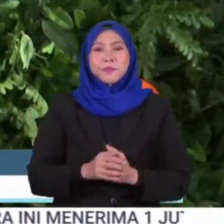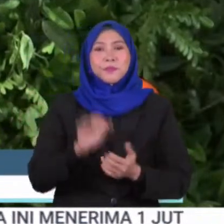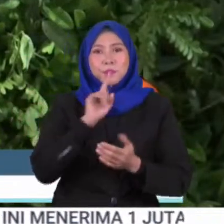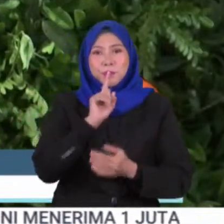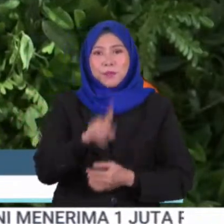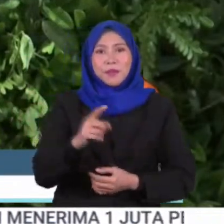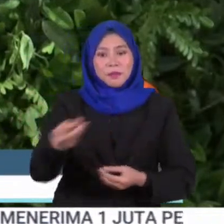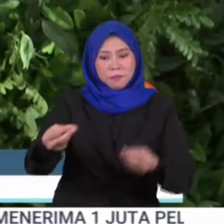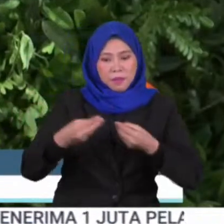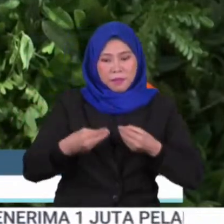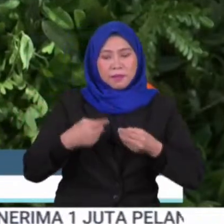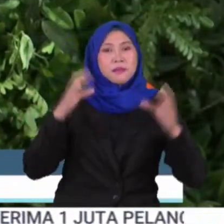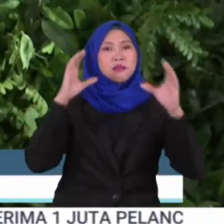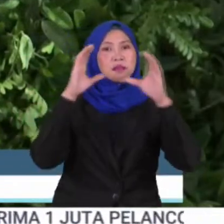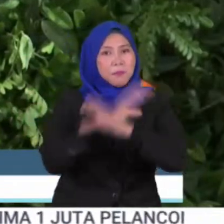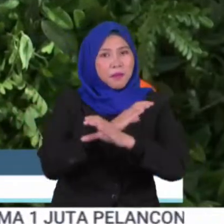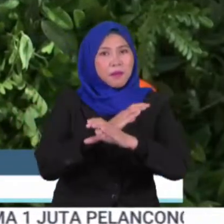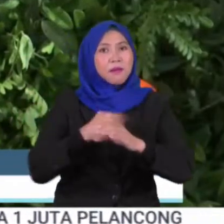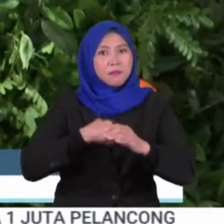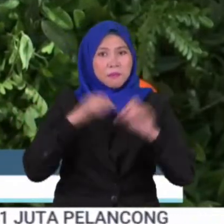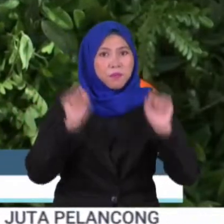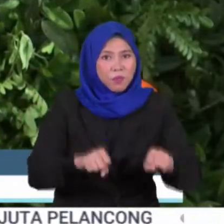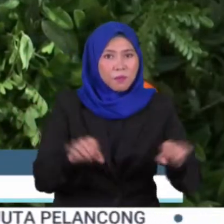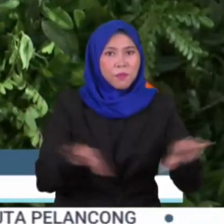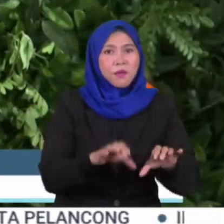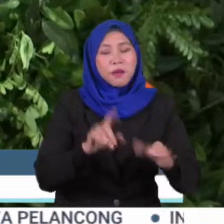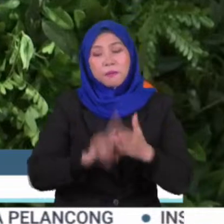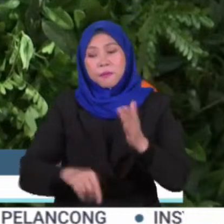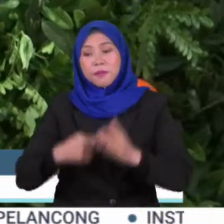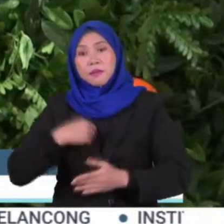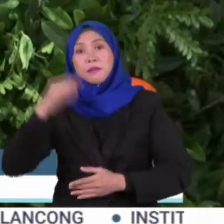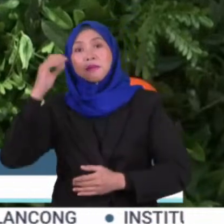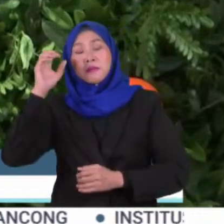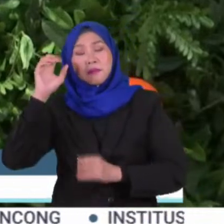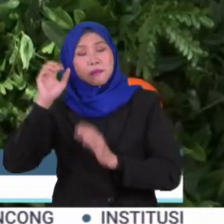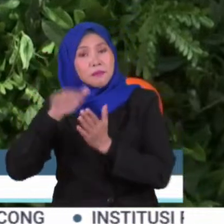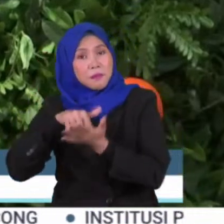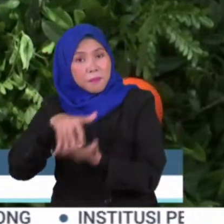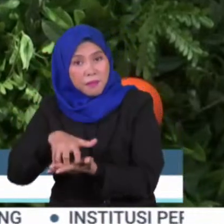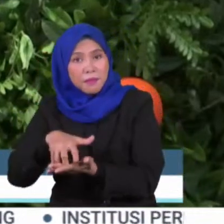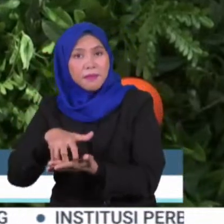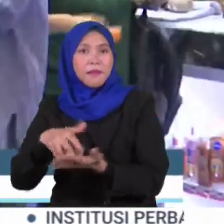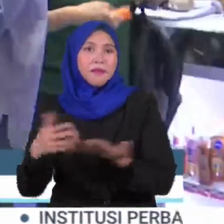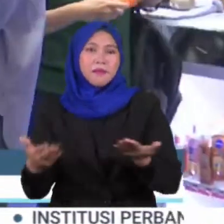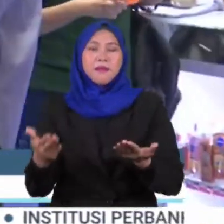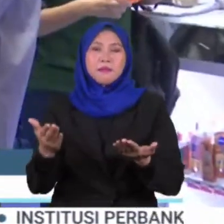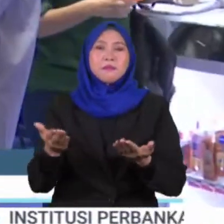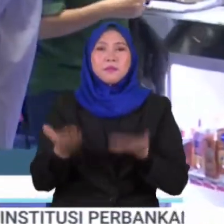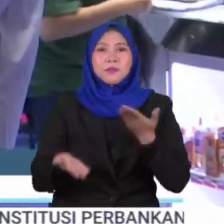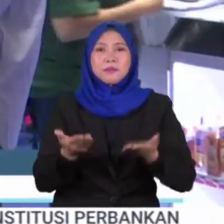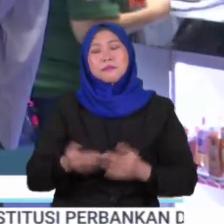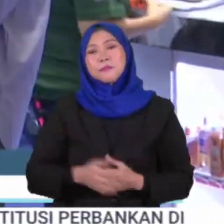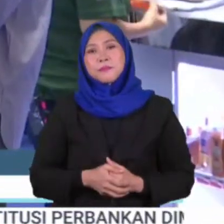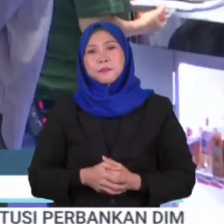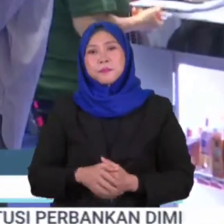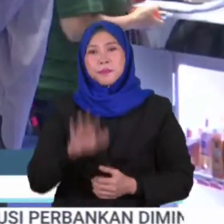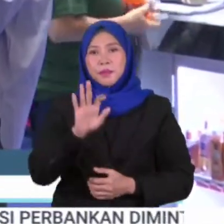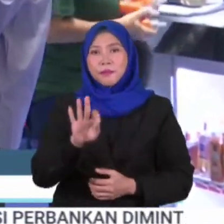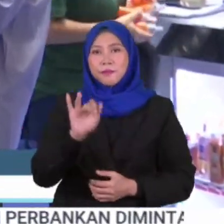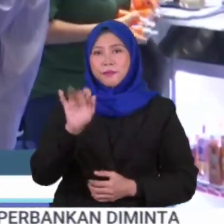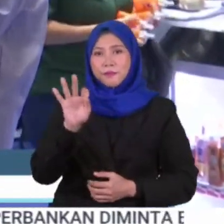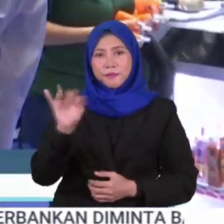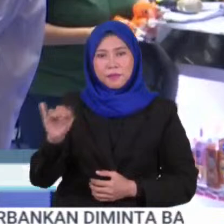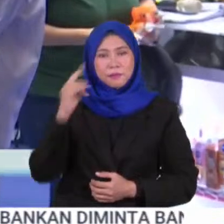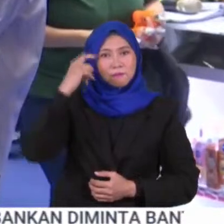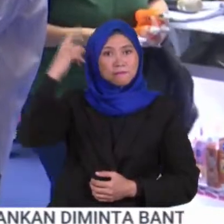my you know challenge, apa yang Fifi boleh buat, apa yang Fifi tahu, apa kelemahan Fifi itu semualah. Fifi turut